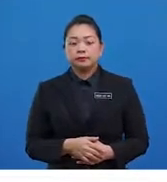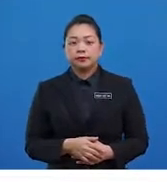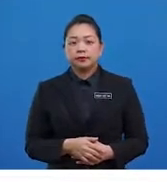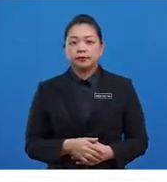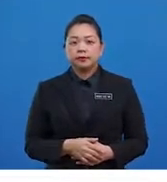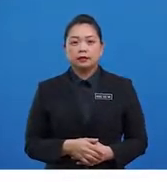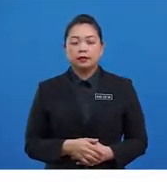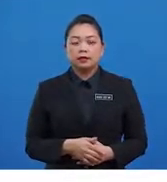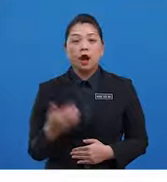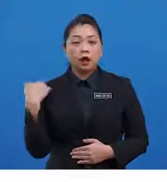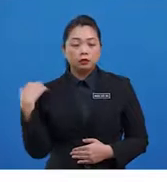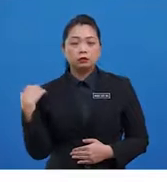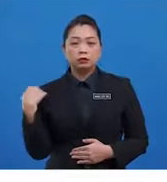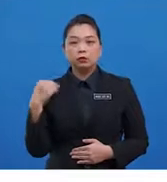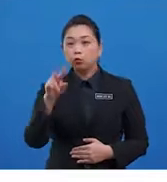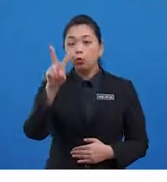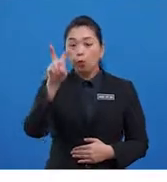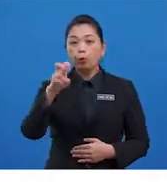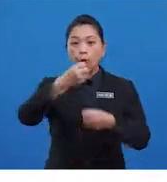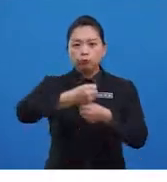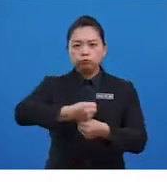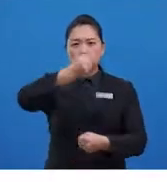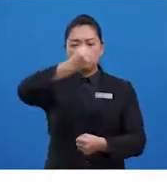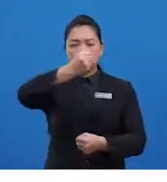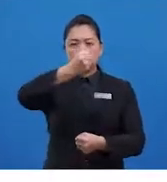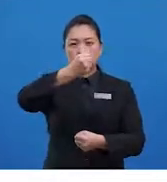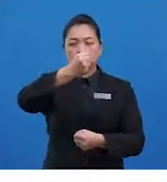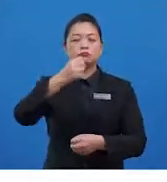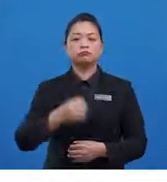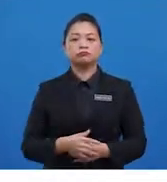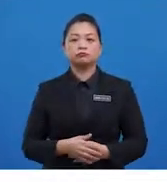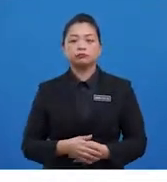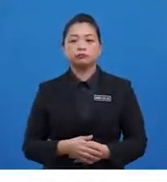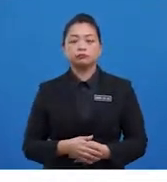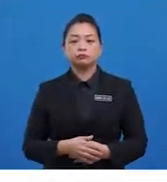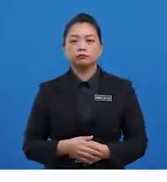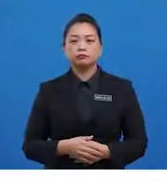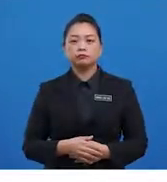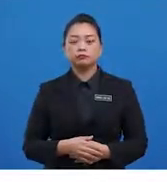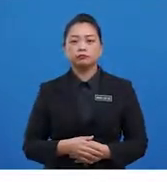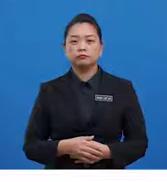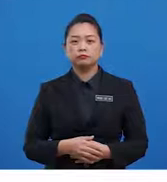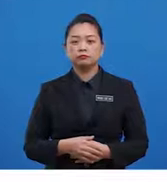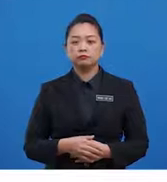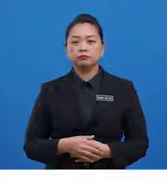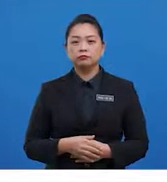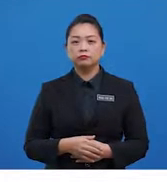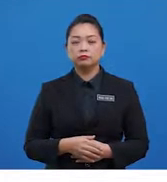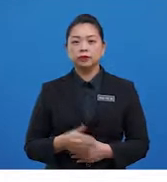Terdapat 20 batang tombak berambu. Mata tombak ini berlok